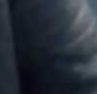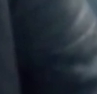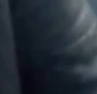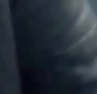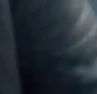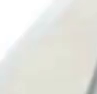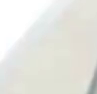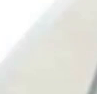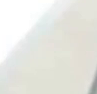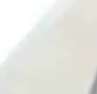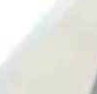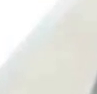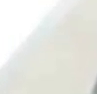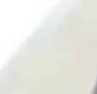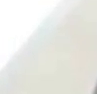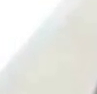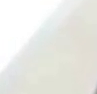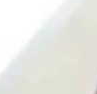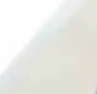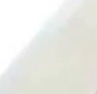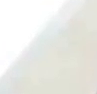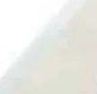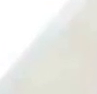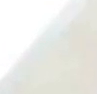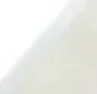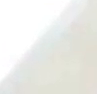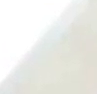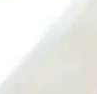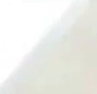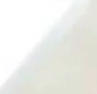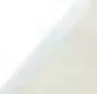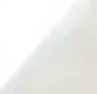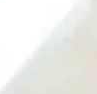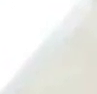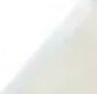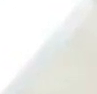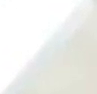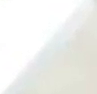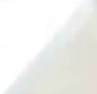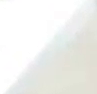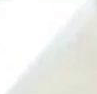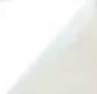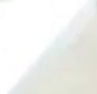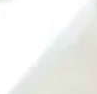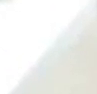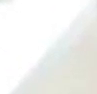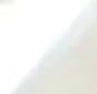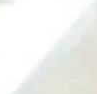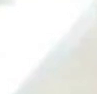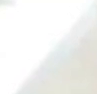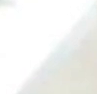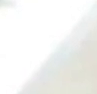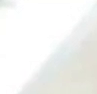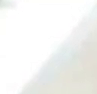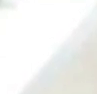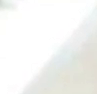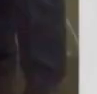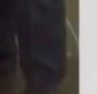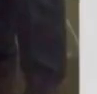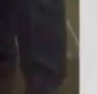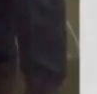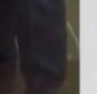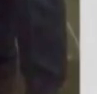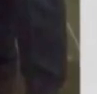18, 1982. Nagtapos ng Bachelor of Science in Industrial Education sa Mindanao State University, Iligan Institute of Technology,